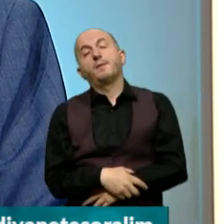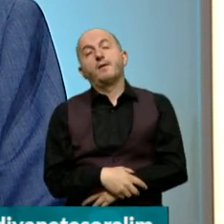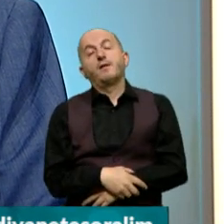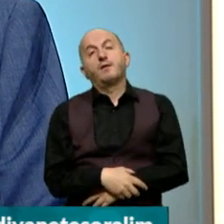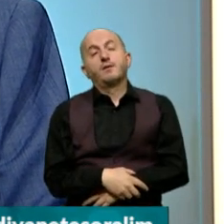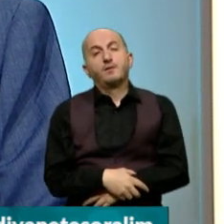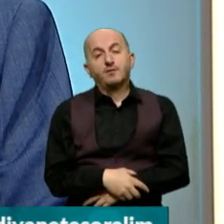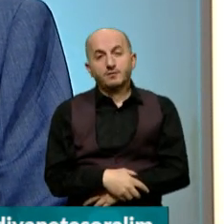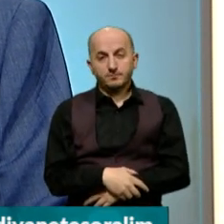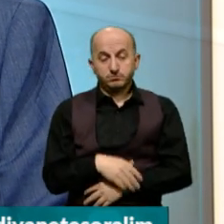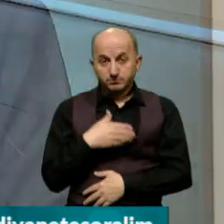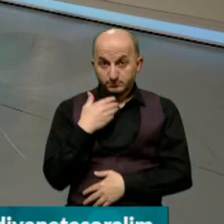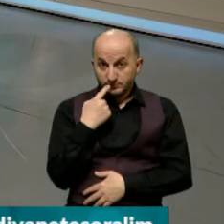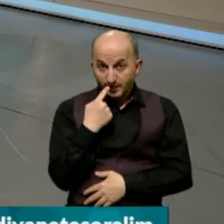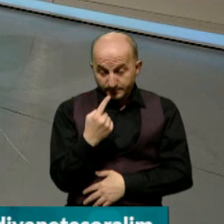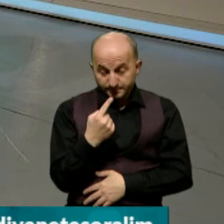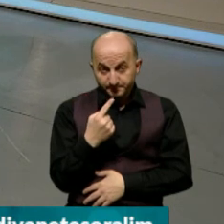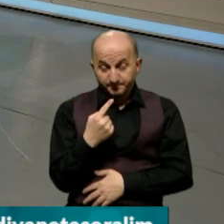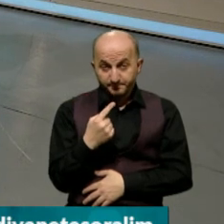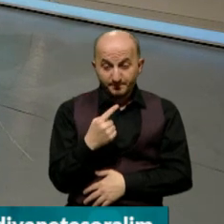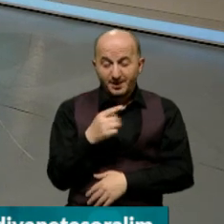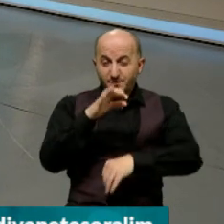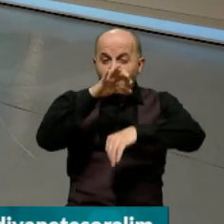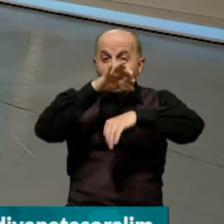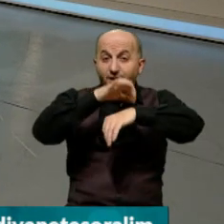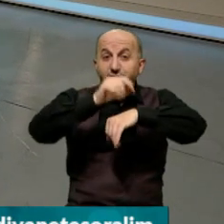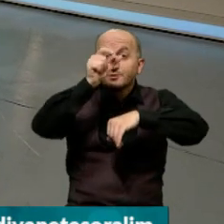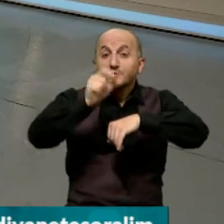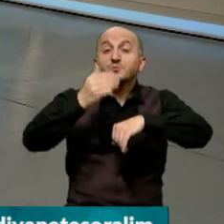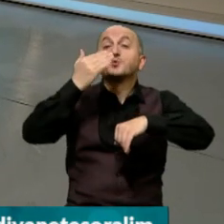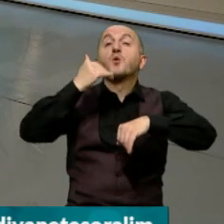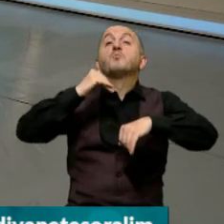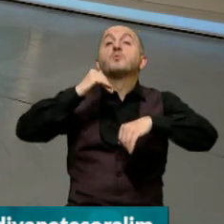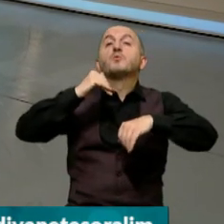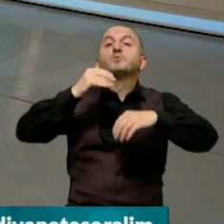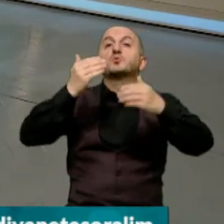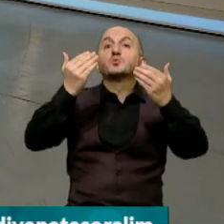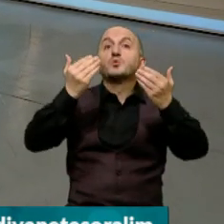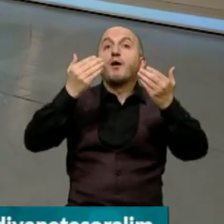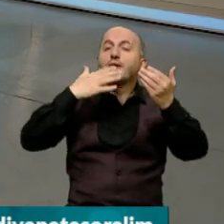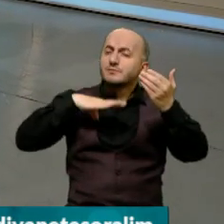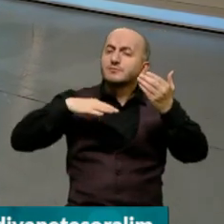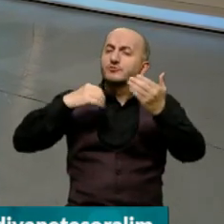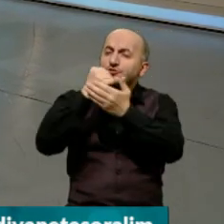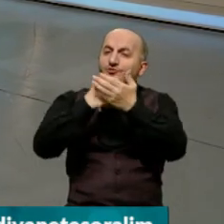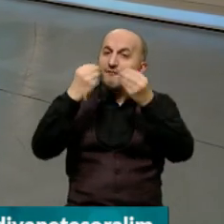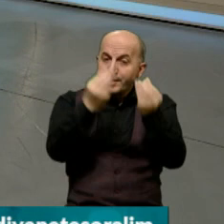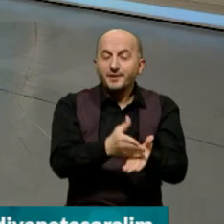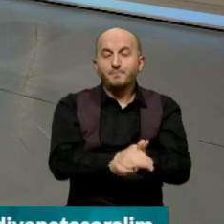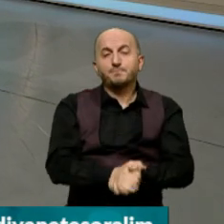şöyle der, bir hasta kulum yok mu? Bana dua etsin, hastalığına şifa